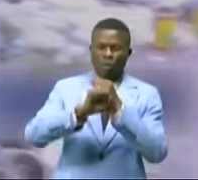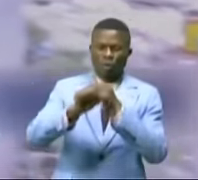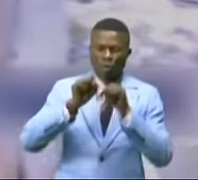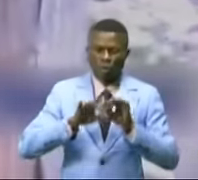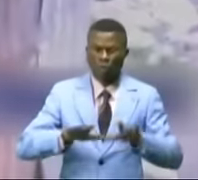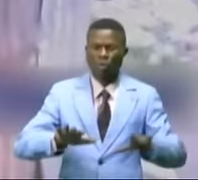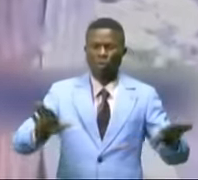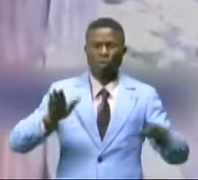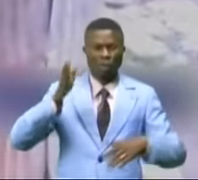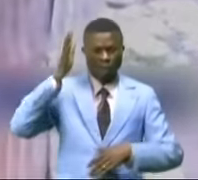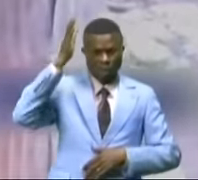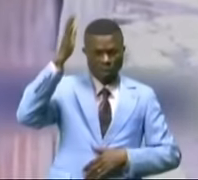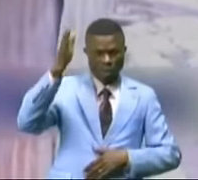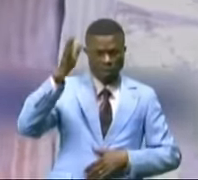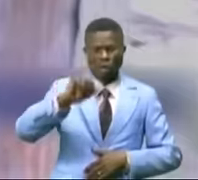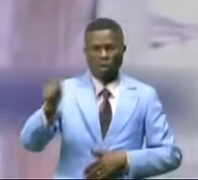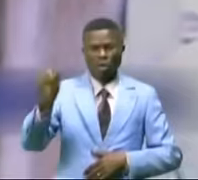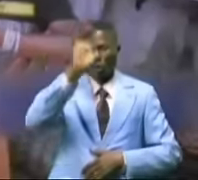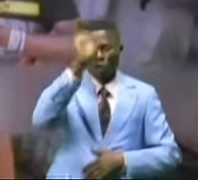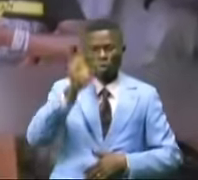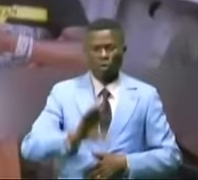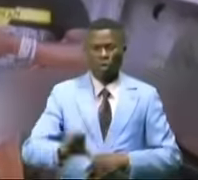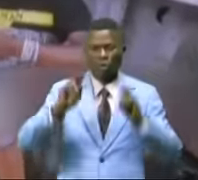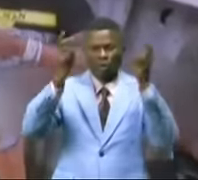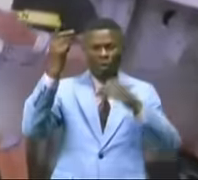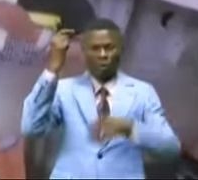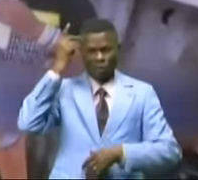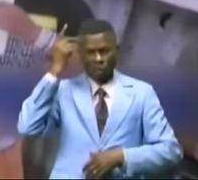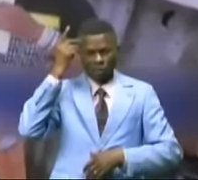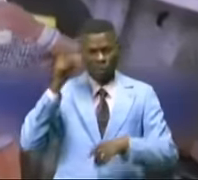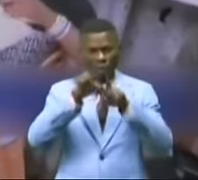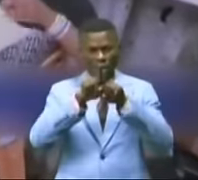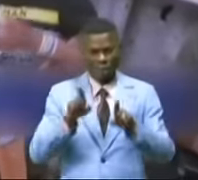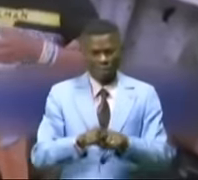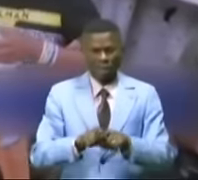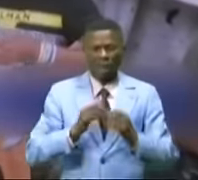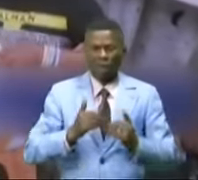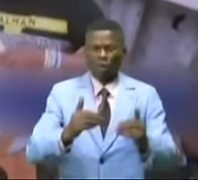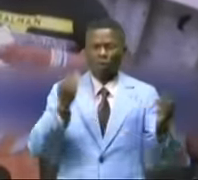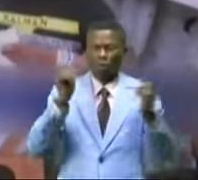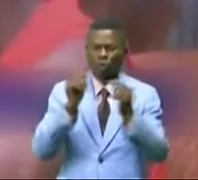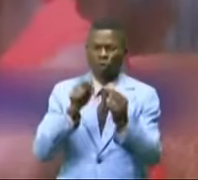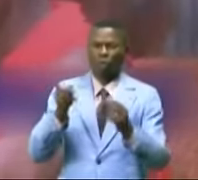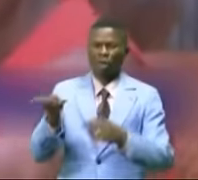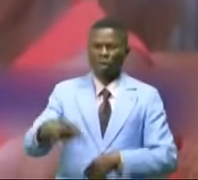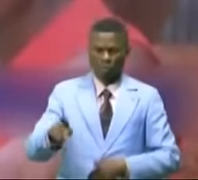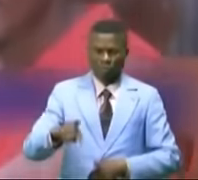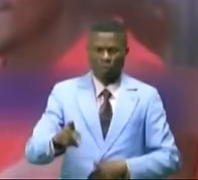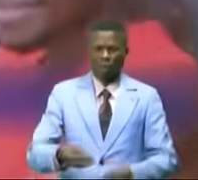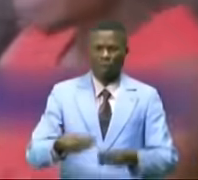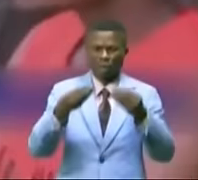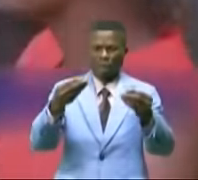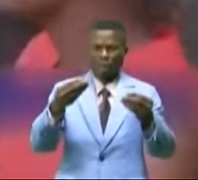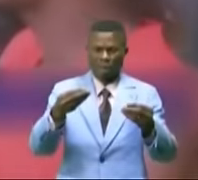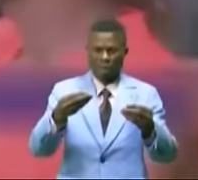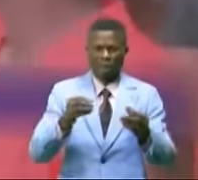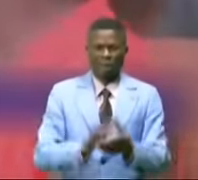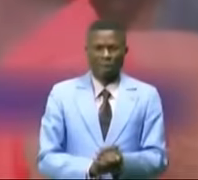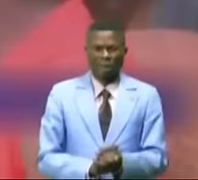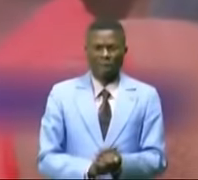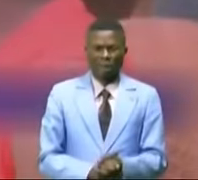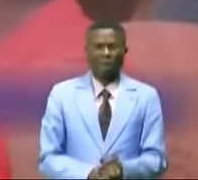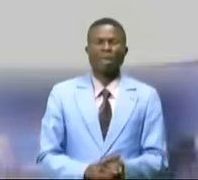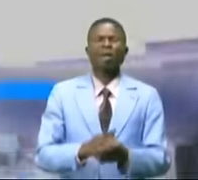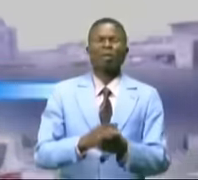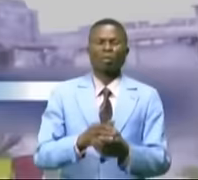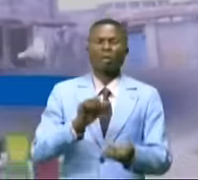s'étendra prochainement à d'autres communes de la capitale ainsi qu'en province, offrant ainsi un passerelle aux accros des